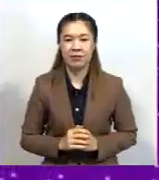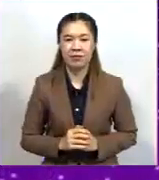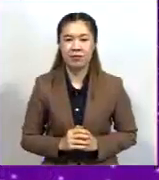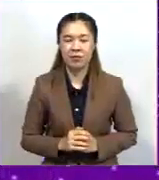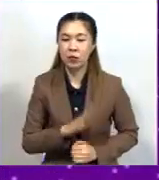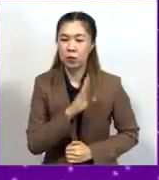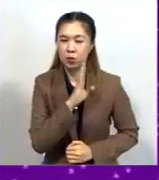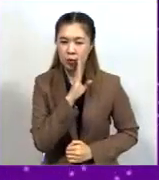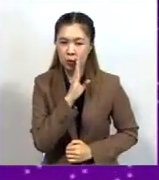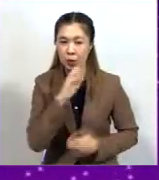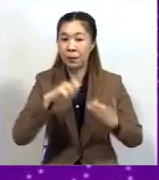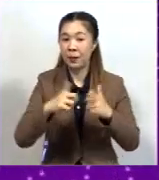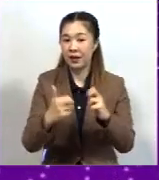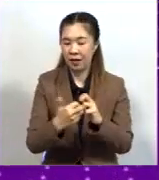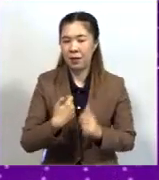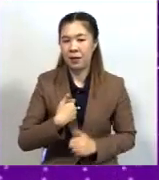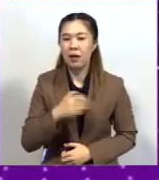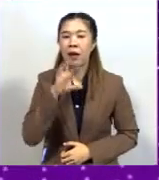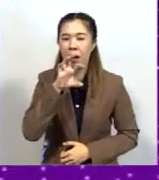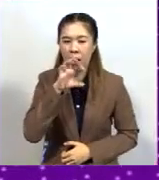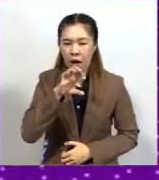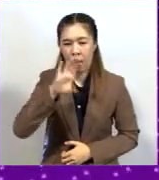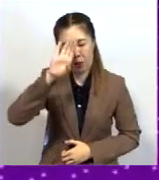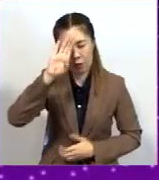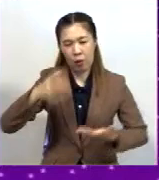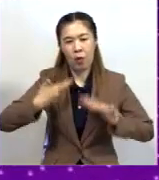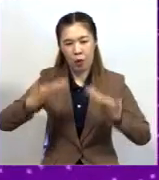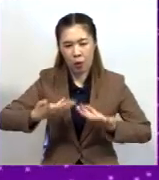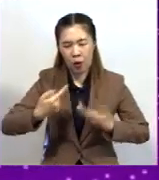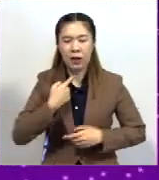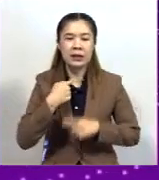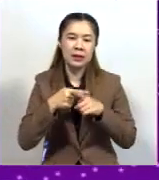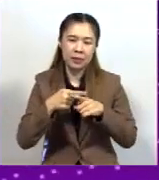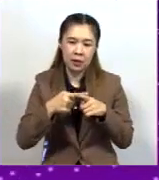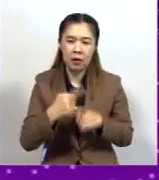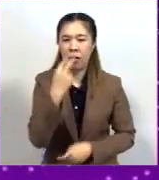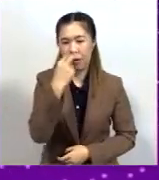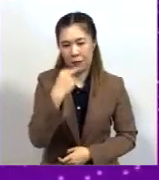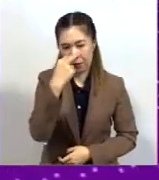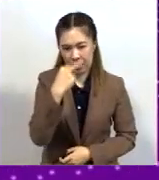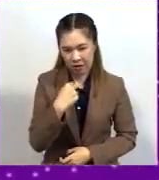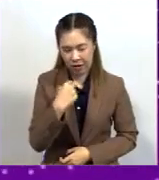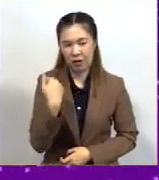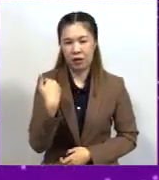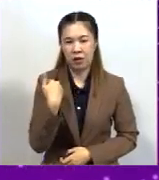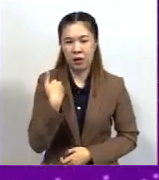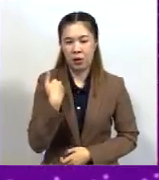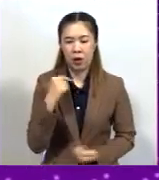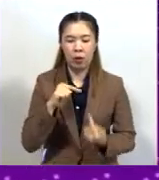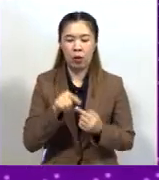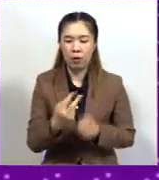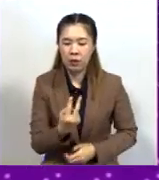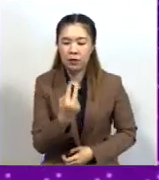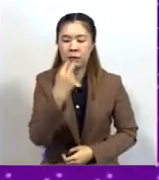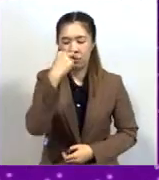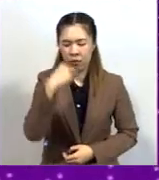อาการถ้ามีอาการทั้งไอมีไข้เจ็บคอน้ำมูกไหลและที่สำคัญระบบการหายใจ